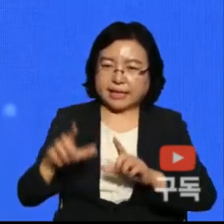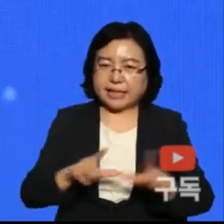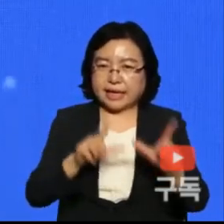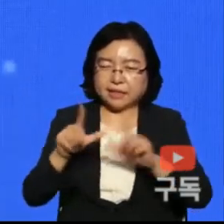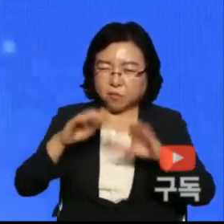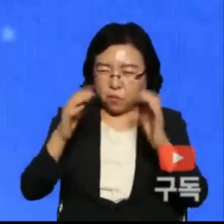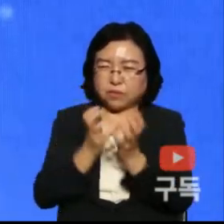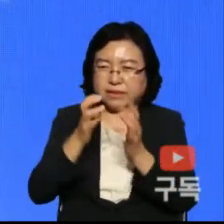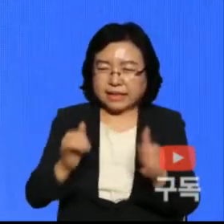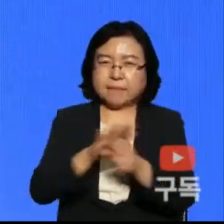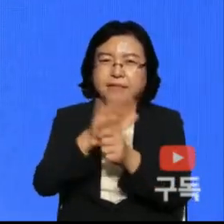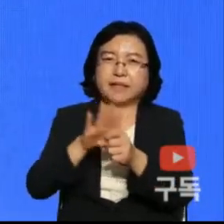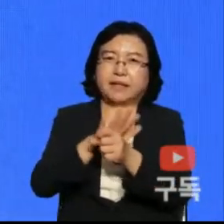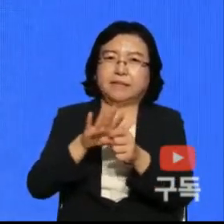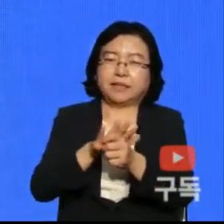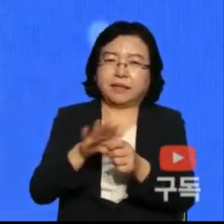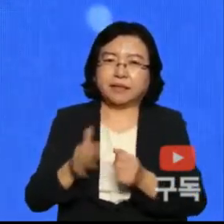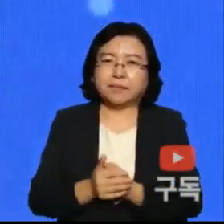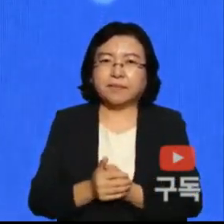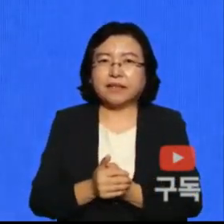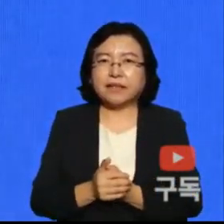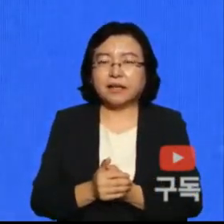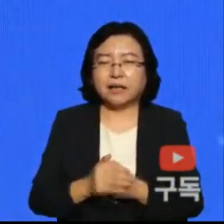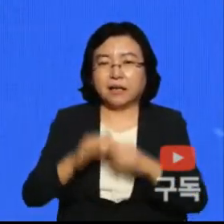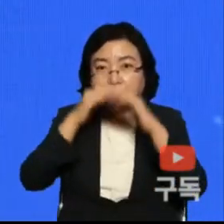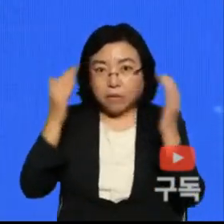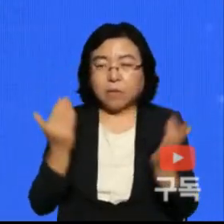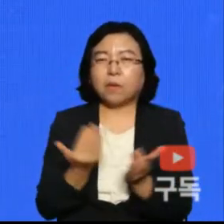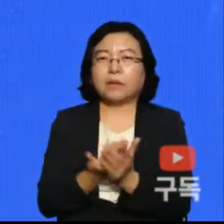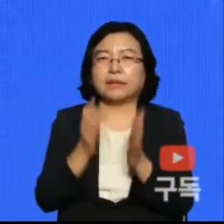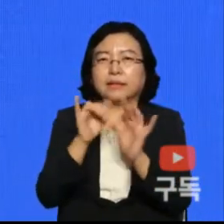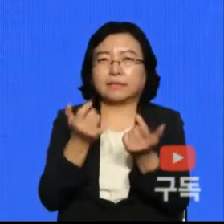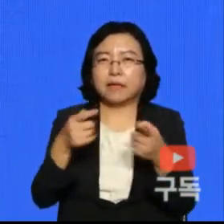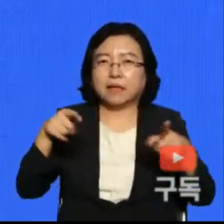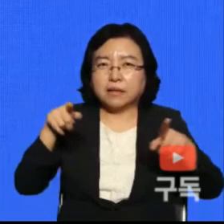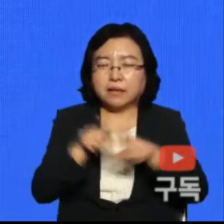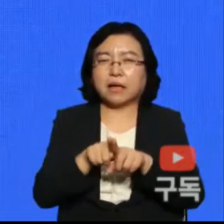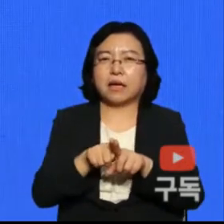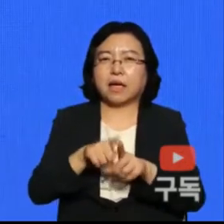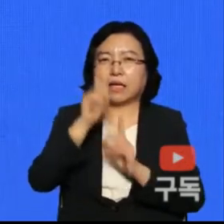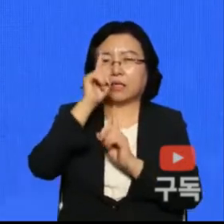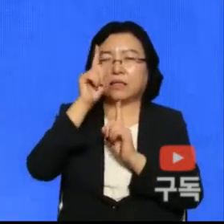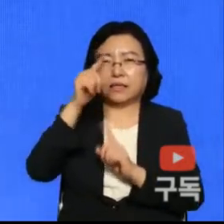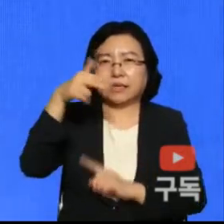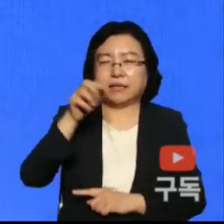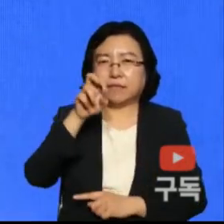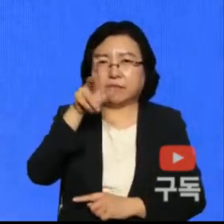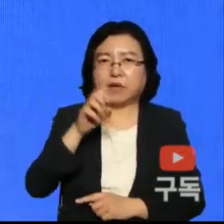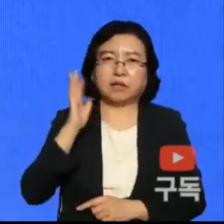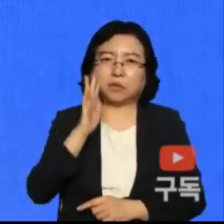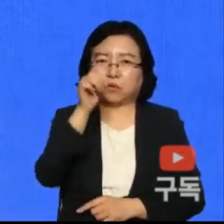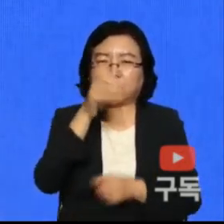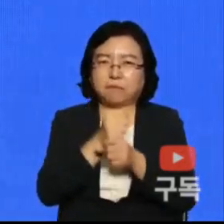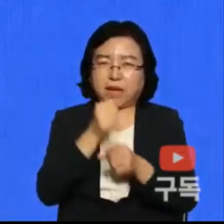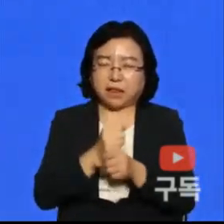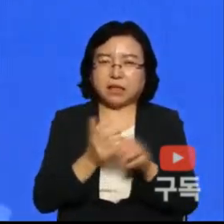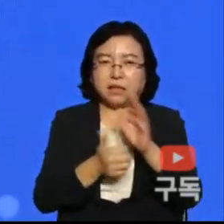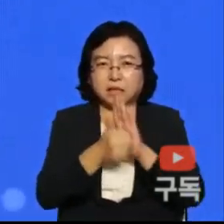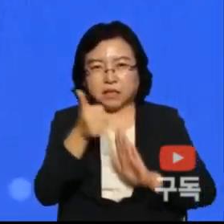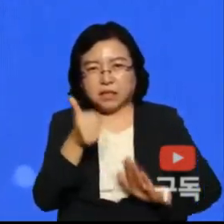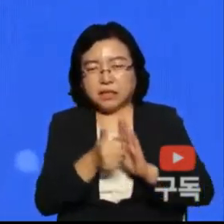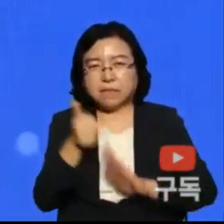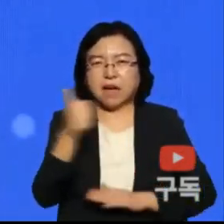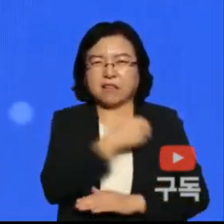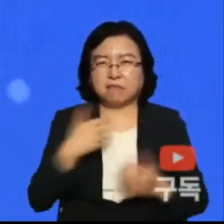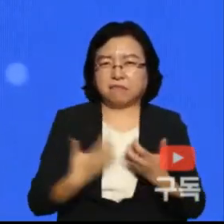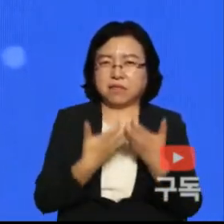사랑합니다 이 모든 이들과 함께 이 재면 대통령이 만들 기반 넘치는